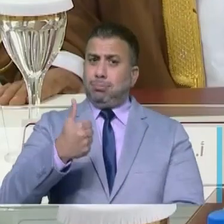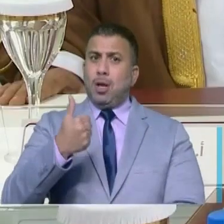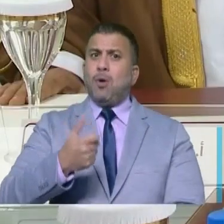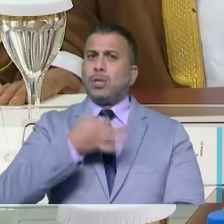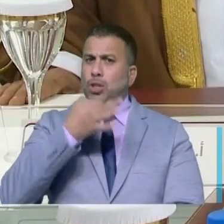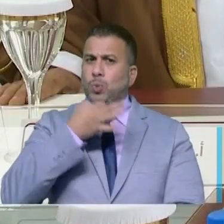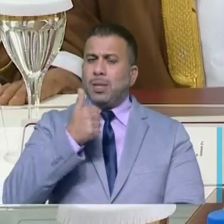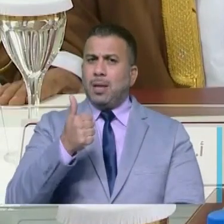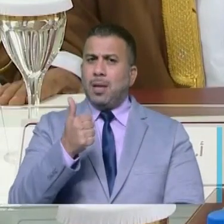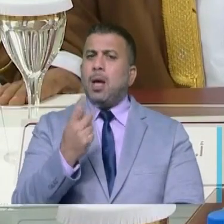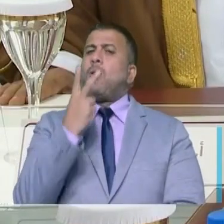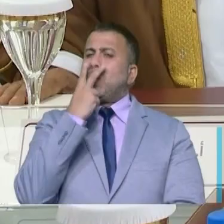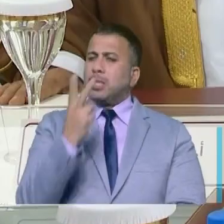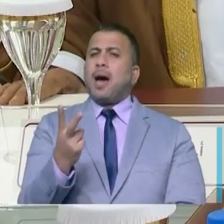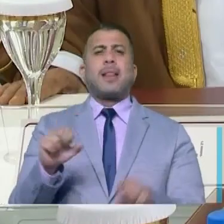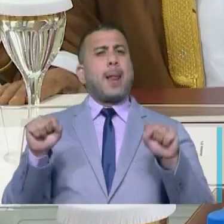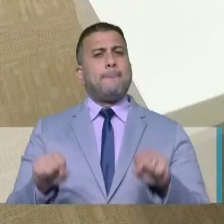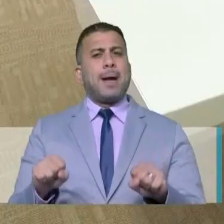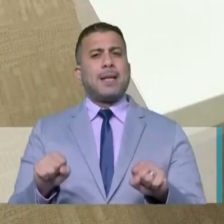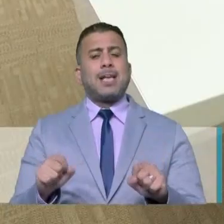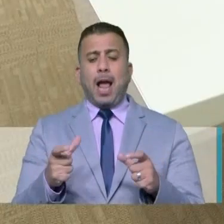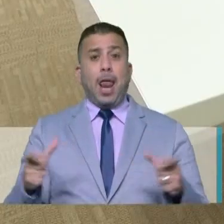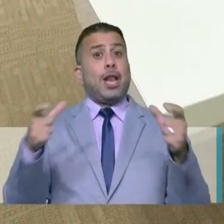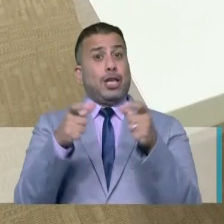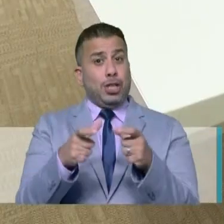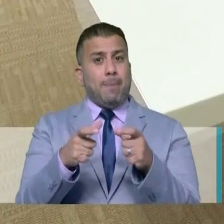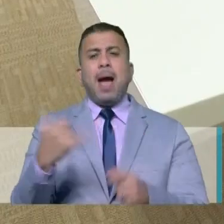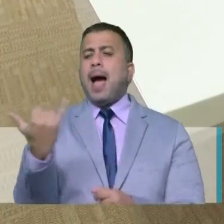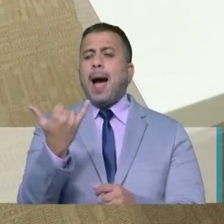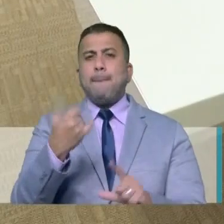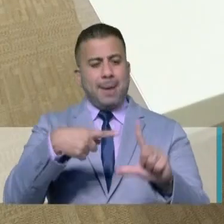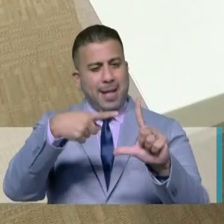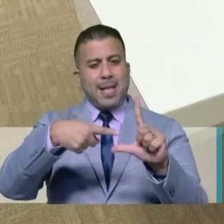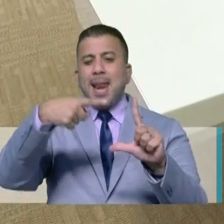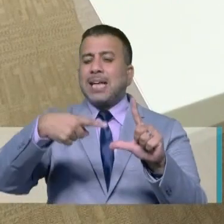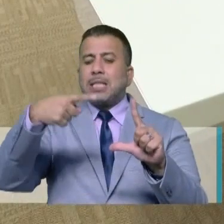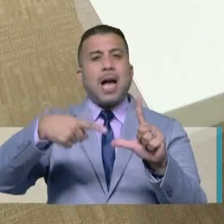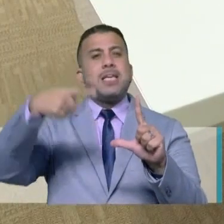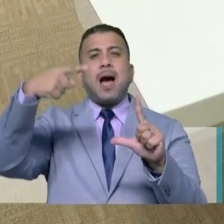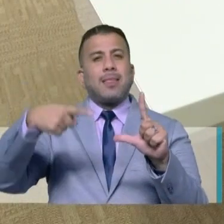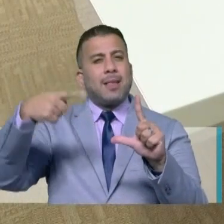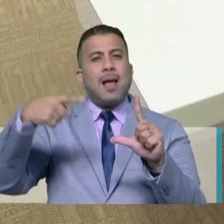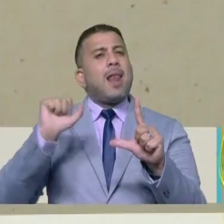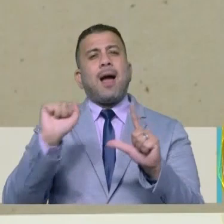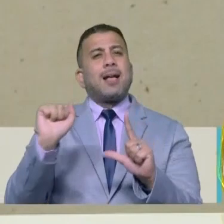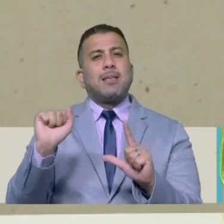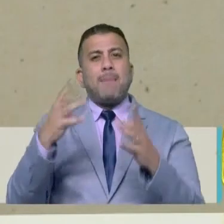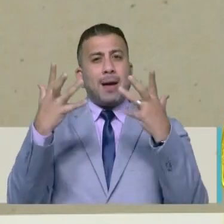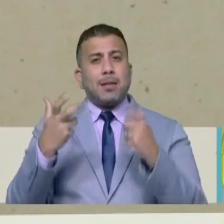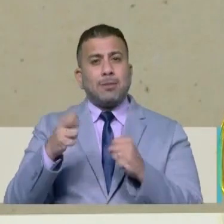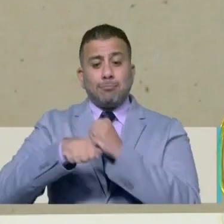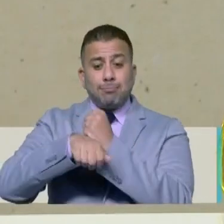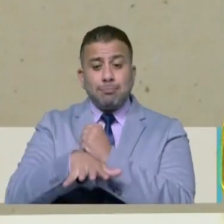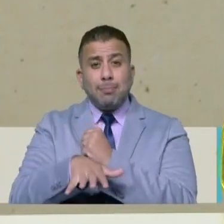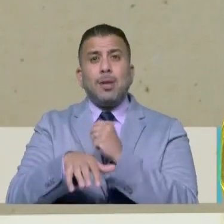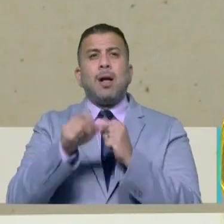اعماله وتجويدها واستعرض المجلس خلال الاجتماع اهم الاحصا ئيات الخاصه باعداد الجذور